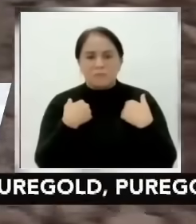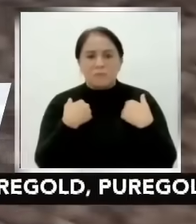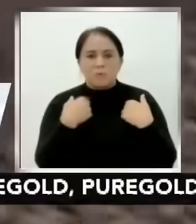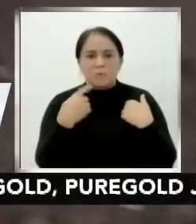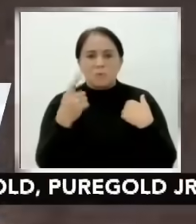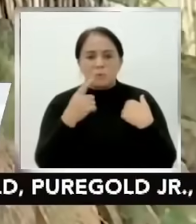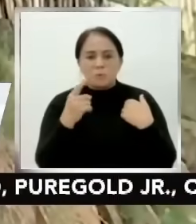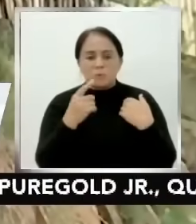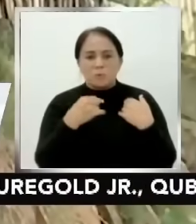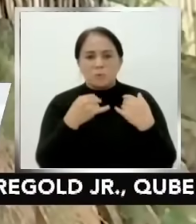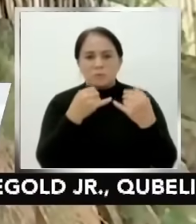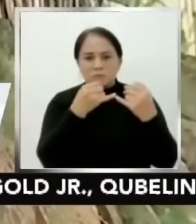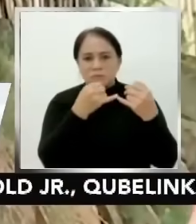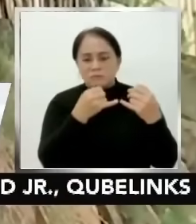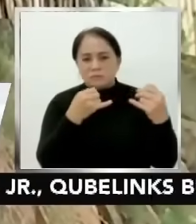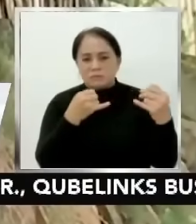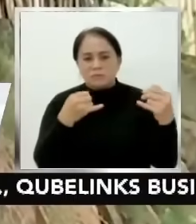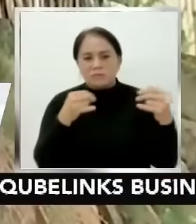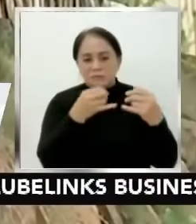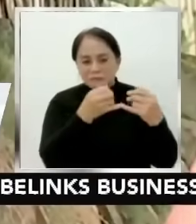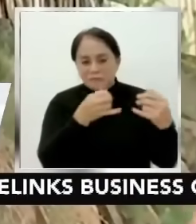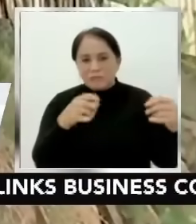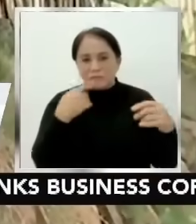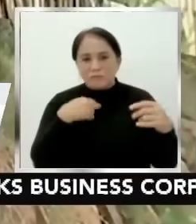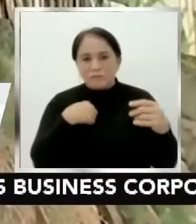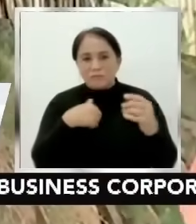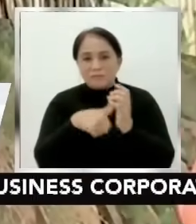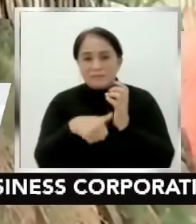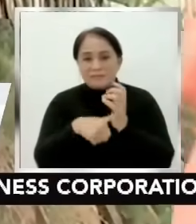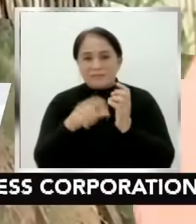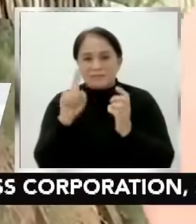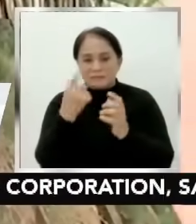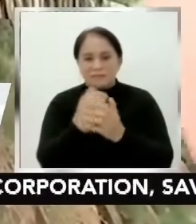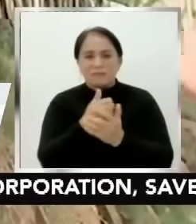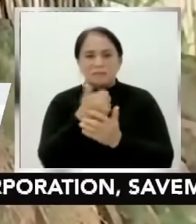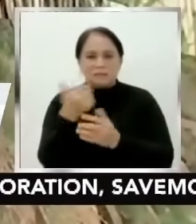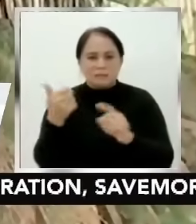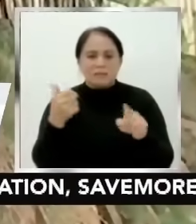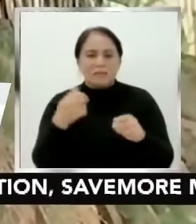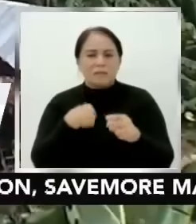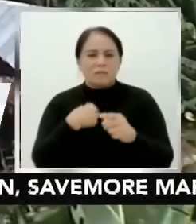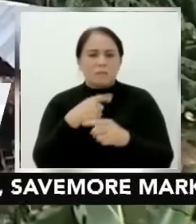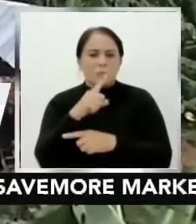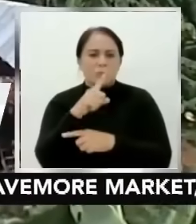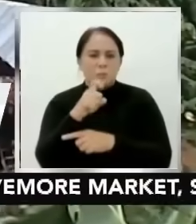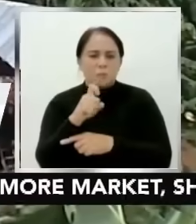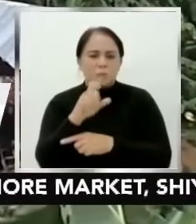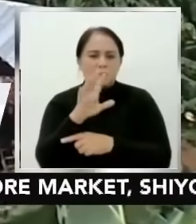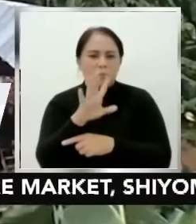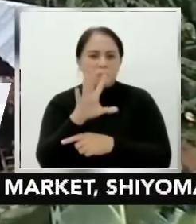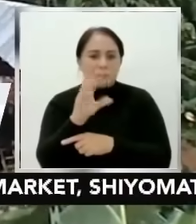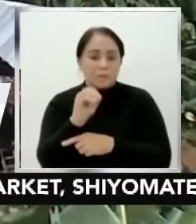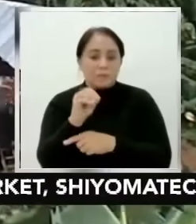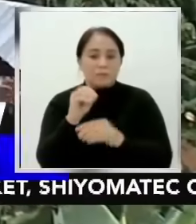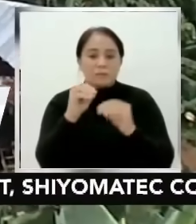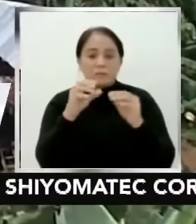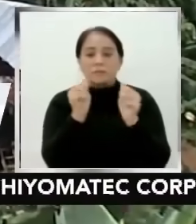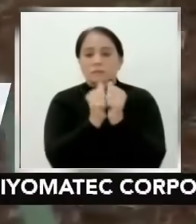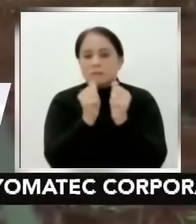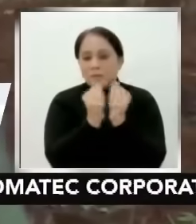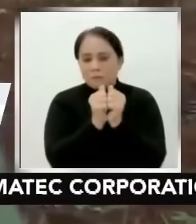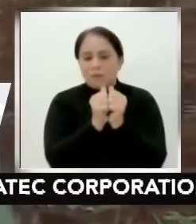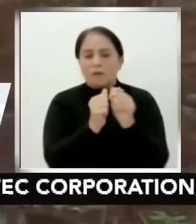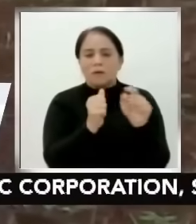ng safety tank. Isa naman si Glazy Angel Digamon sa halos 150 mga guro na sumama sa grupo noong